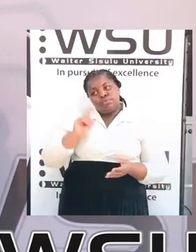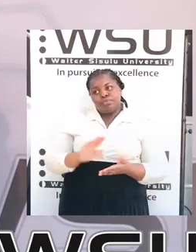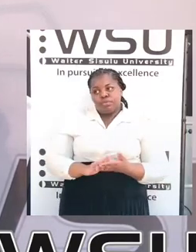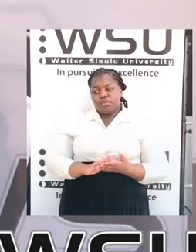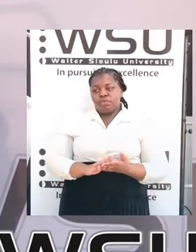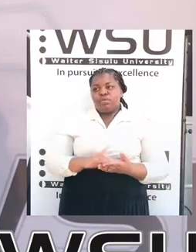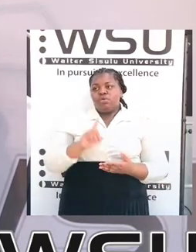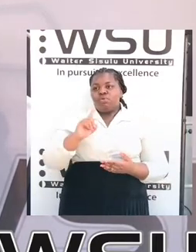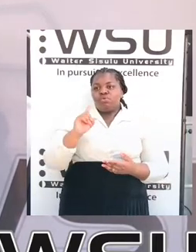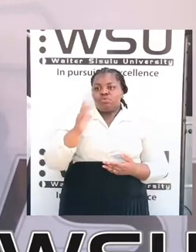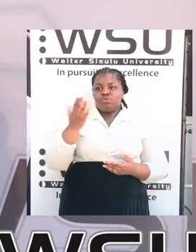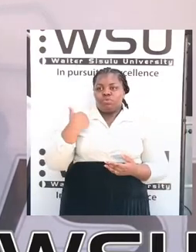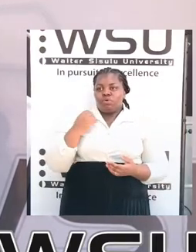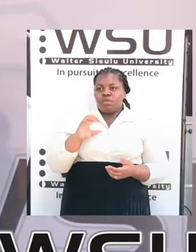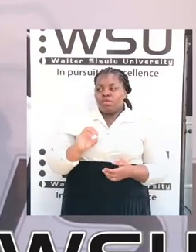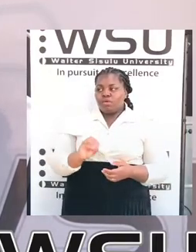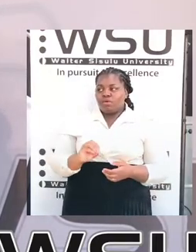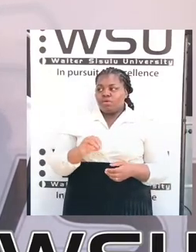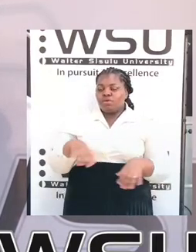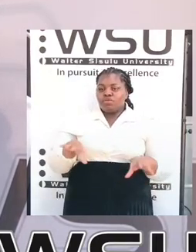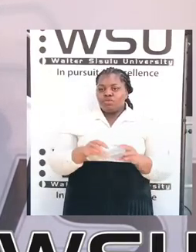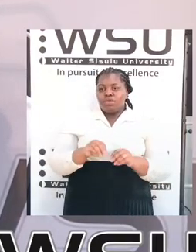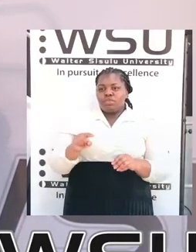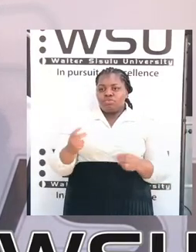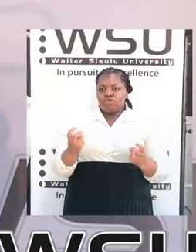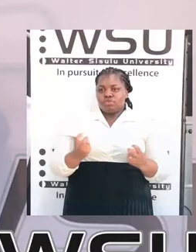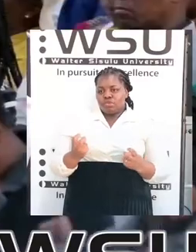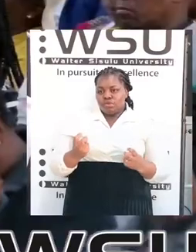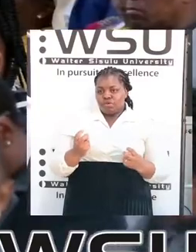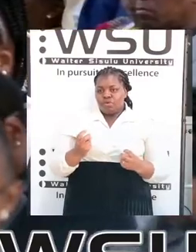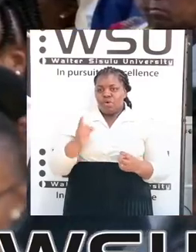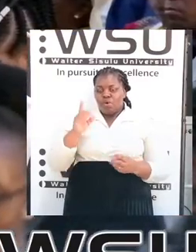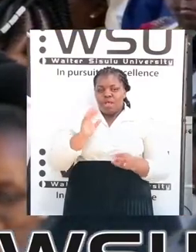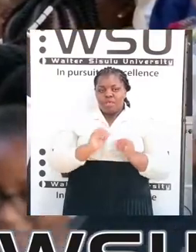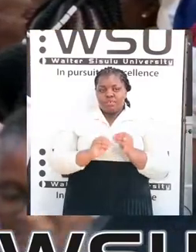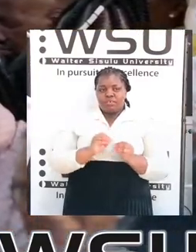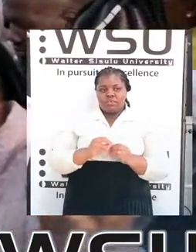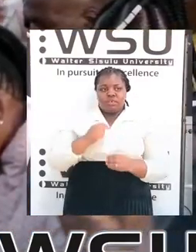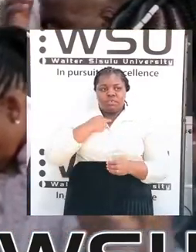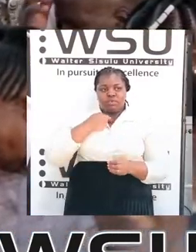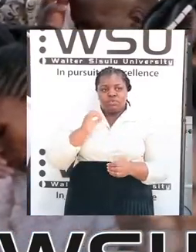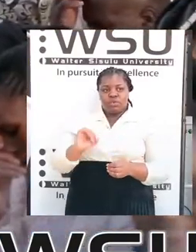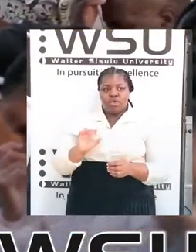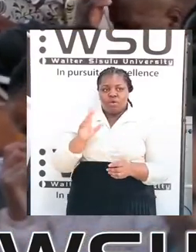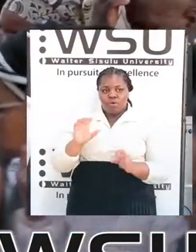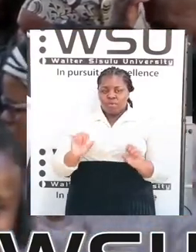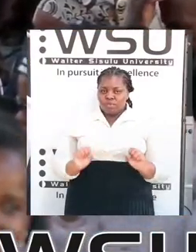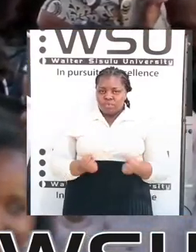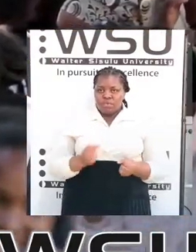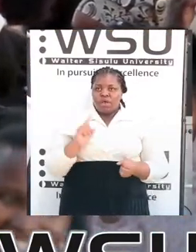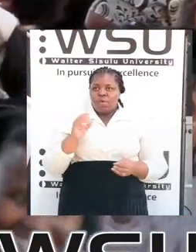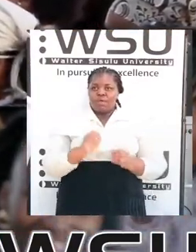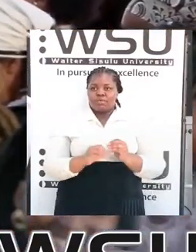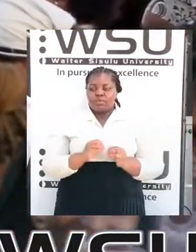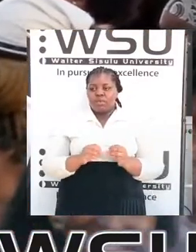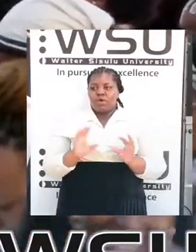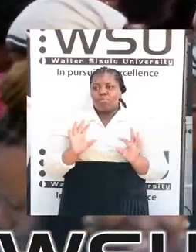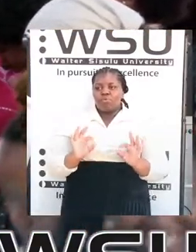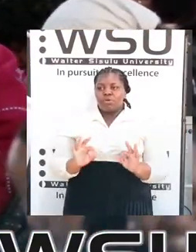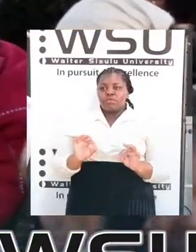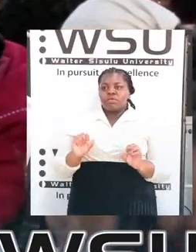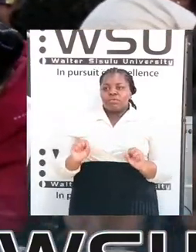uthembekile, unguThixo wayekho, izinto zonke zingekabikho. Wadala ngezwi lakho kwenzeka. Wadala